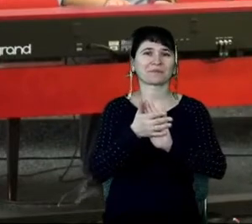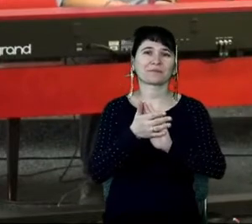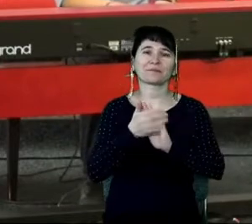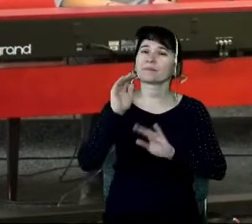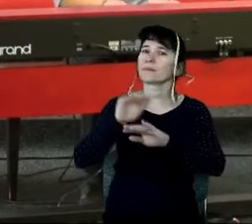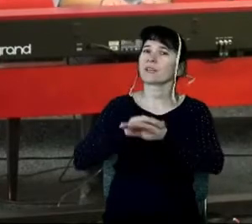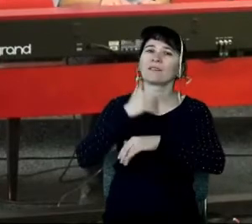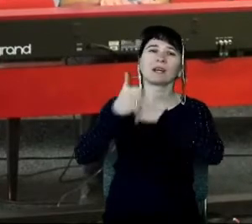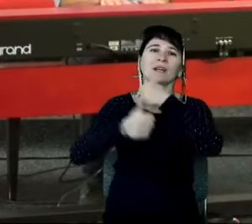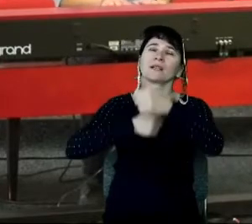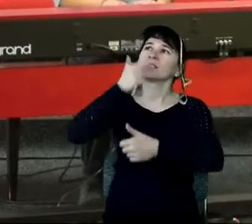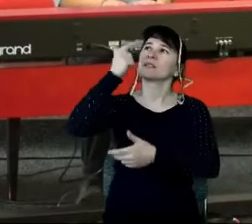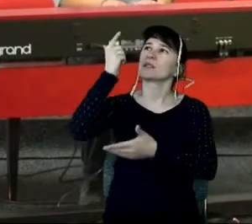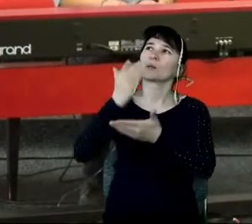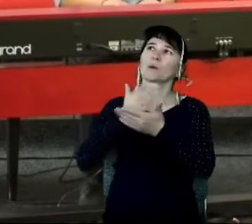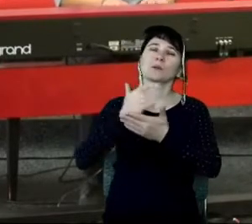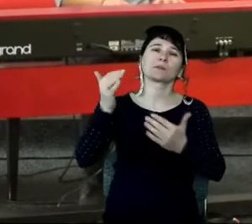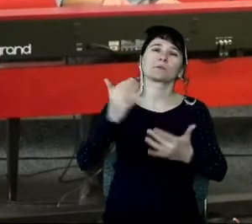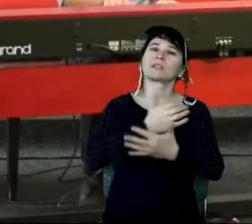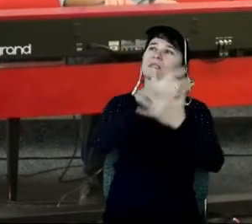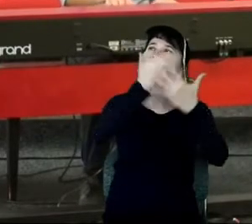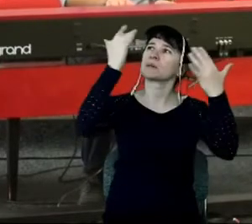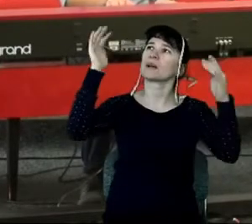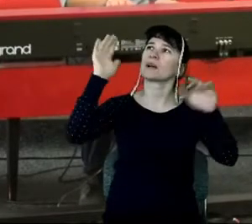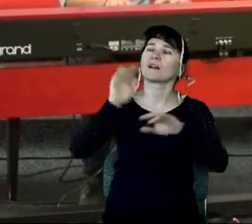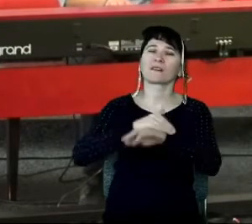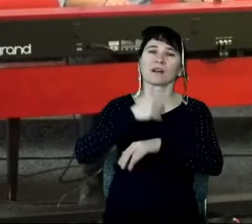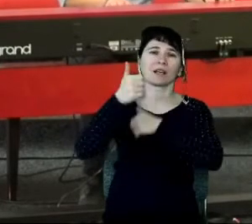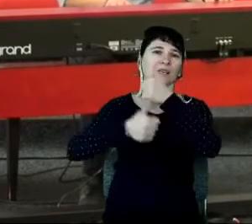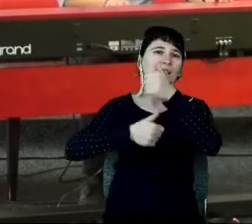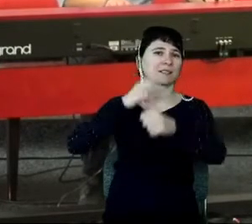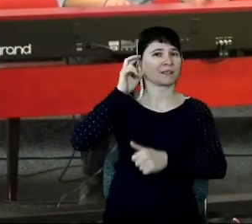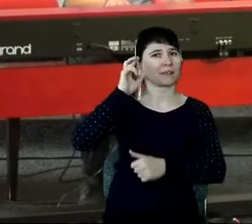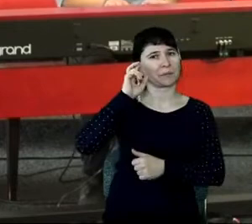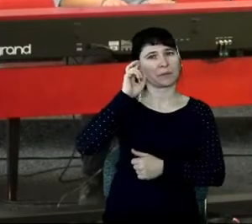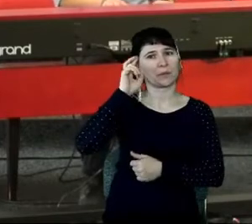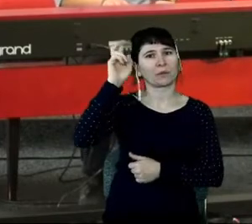Хвалите Господа с небес, хвалите Бога.